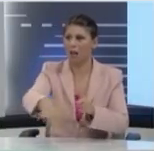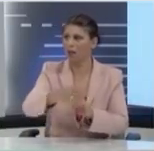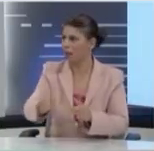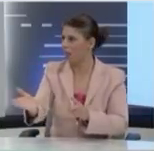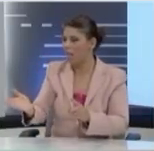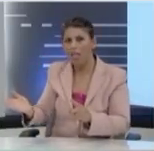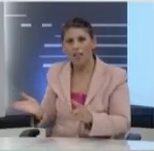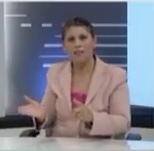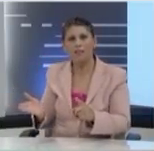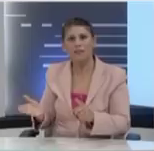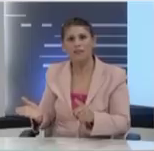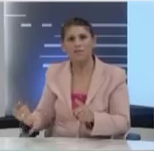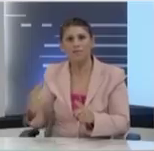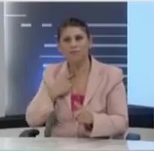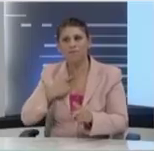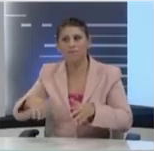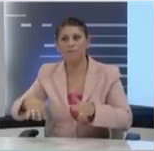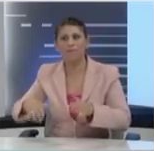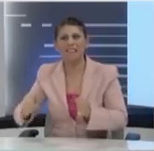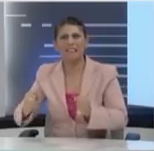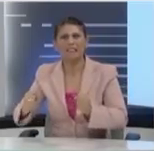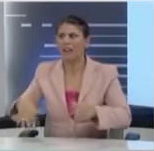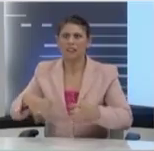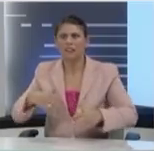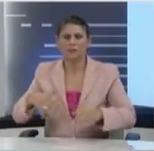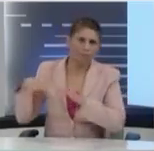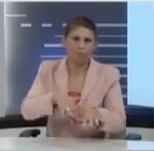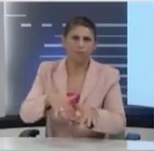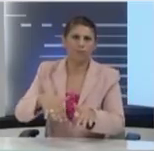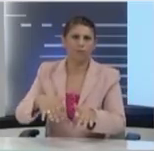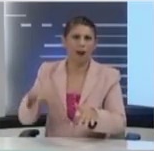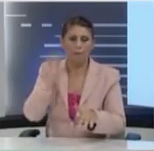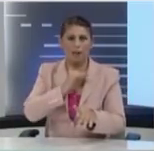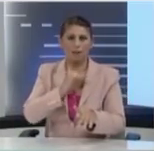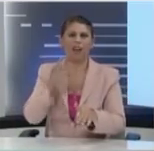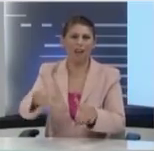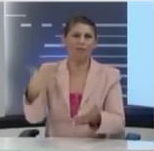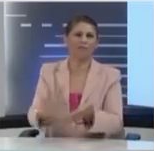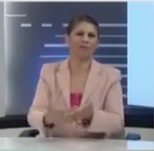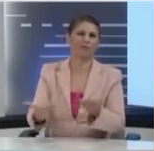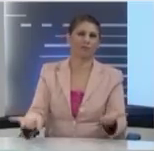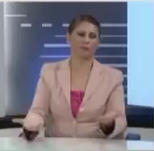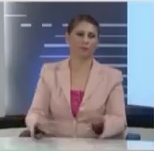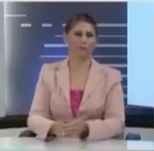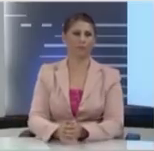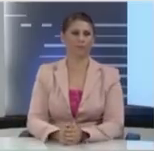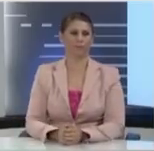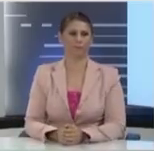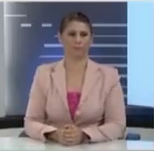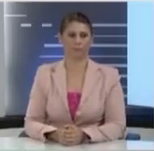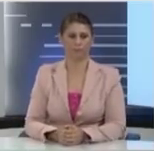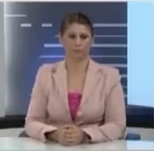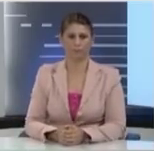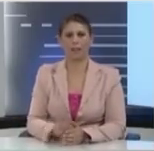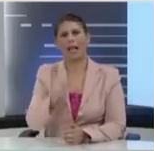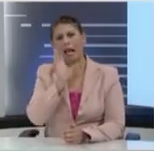χάνετε απολύτως την ψυχραιμία σας και εκτίθεστε. Η αλήθεια είναι, κυρίες και κύριοι συνάδελφοι,